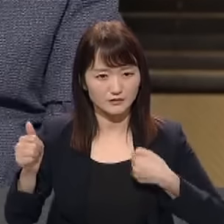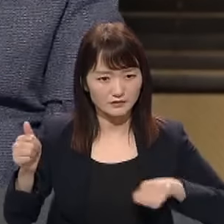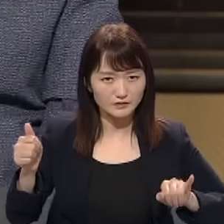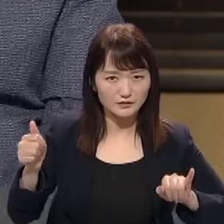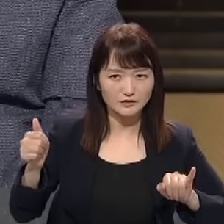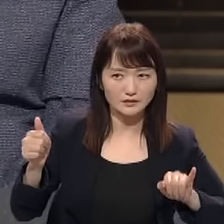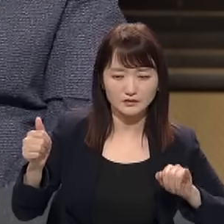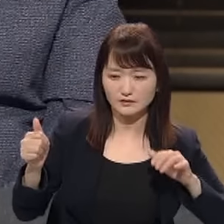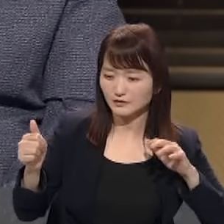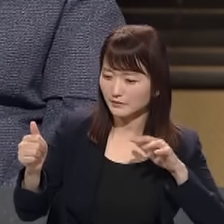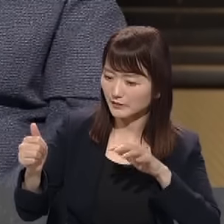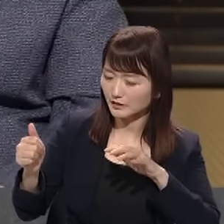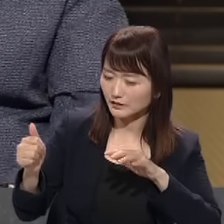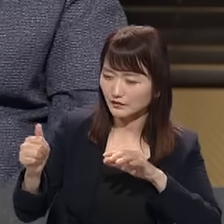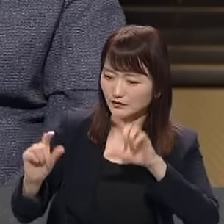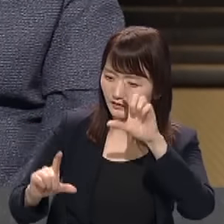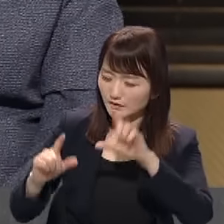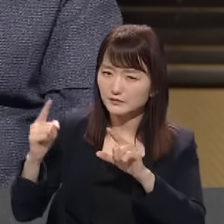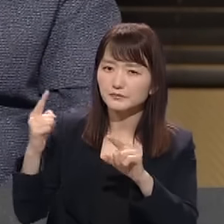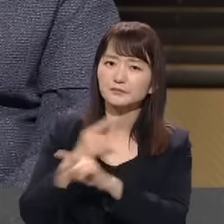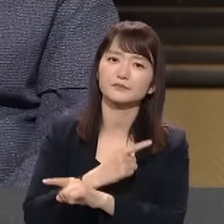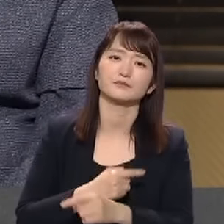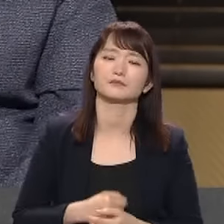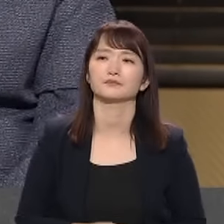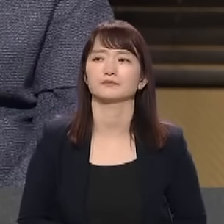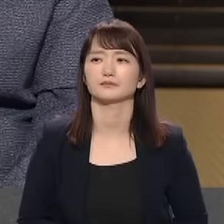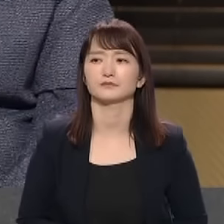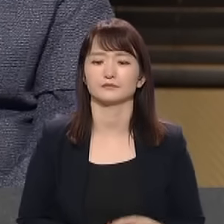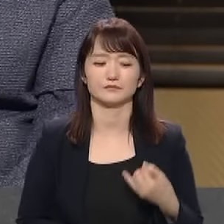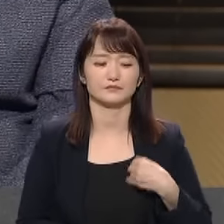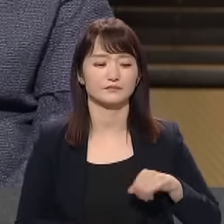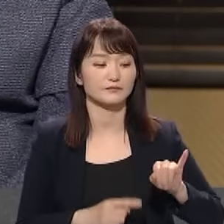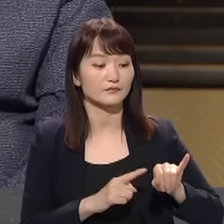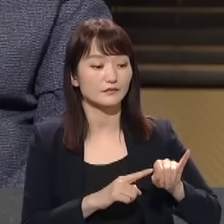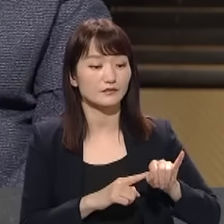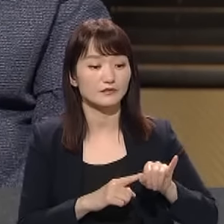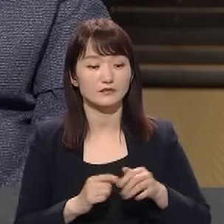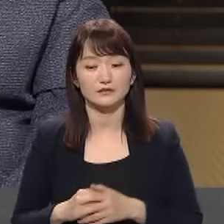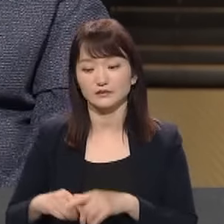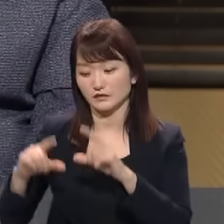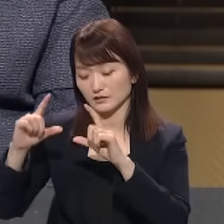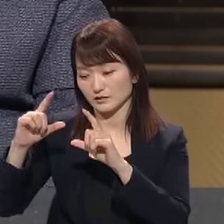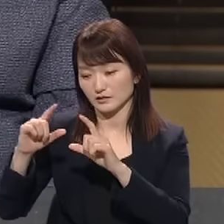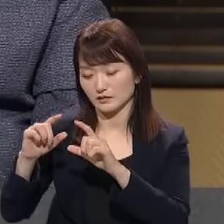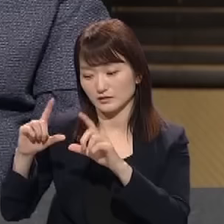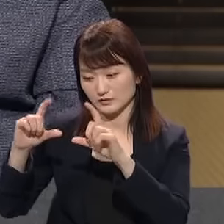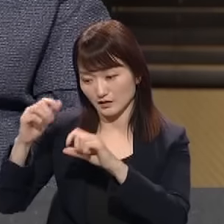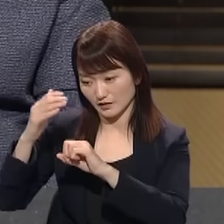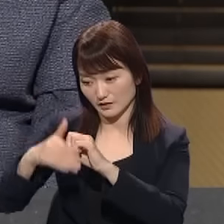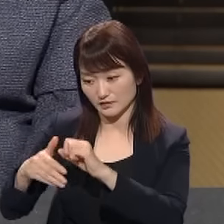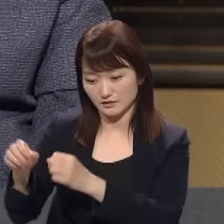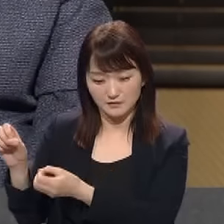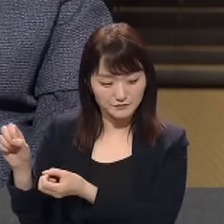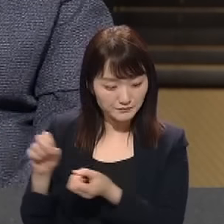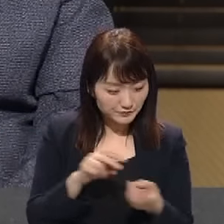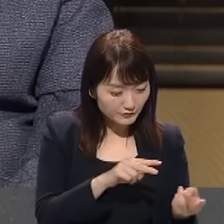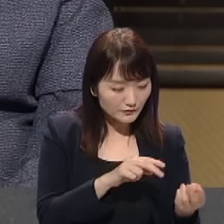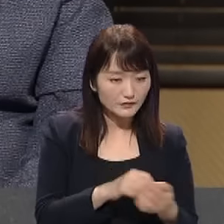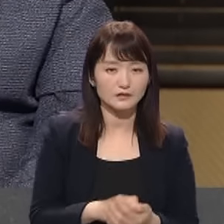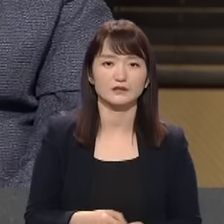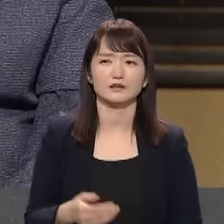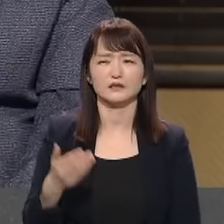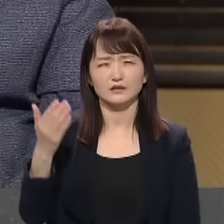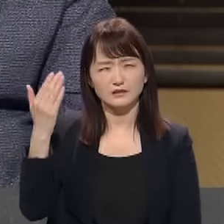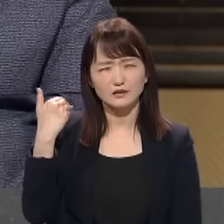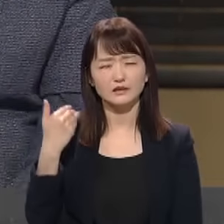전환이 있다고요? 네, 그렇습니다. 이제 최근에 이 제보자에게 앨범을 하나 보내왔습니다. 그런데 그 앨범 사진을 보니까 이 과거